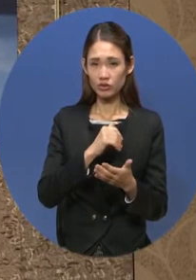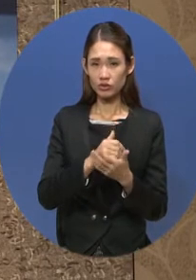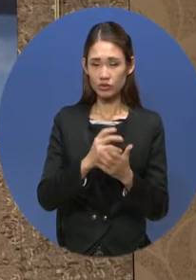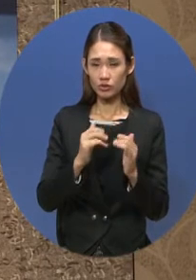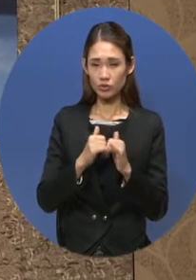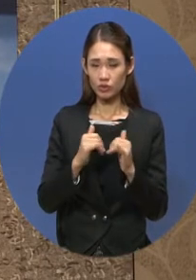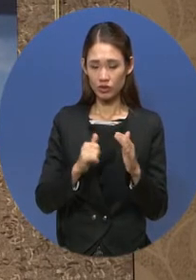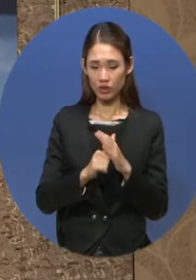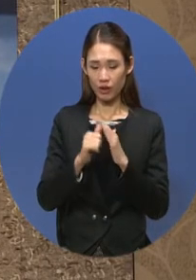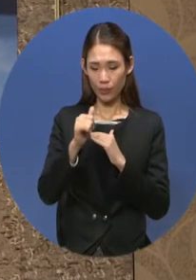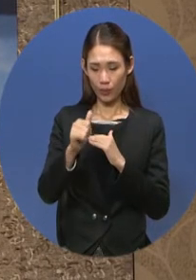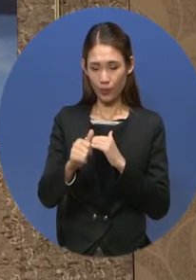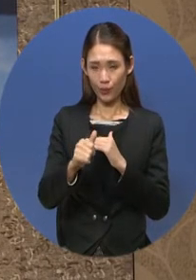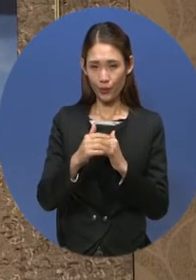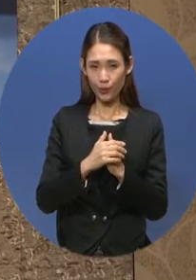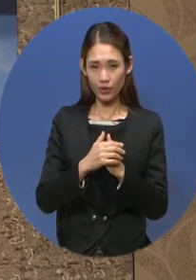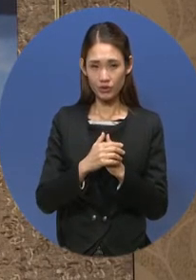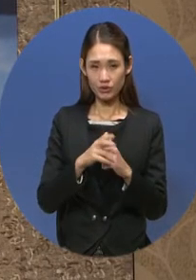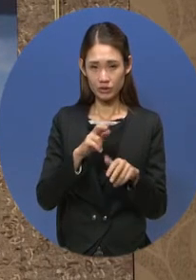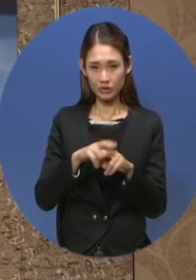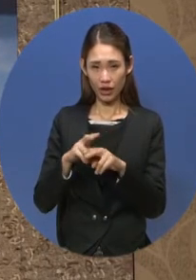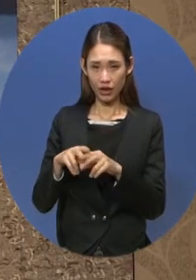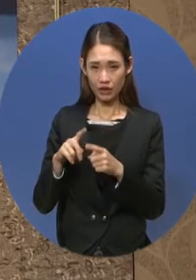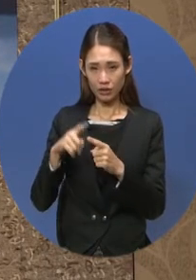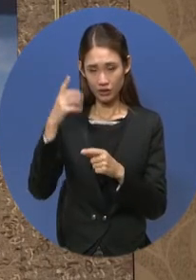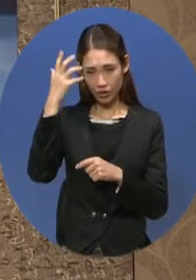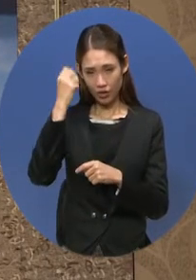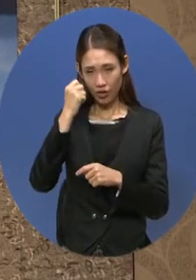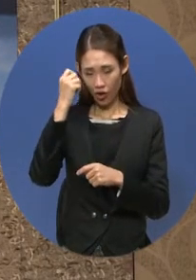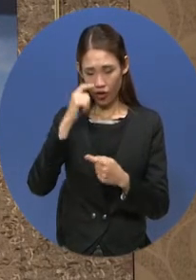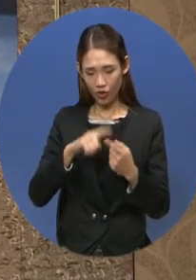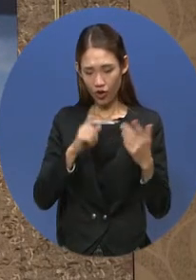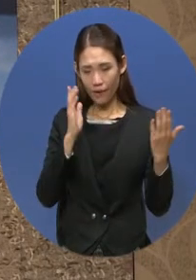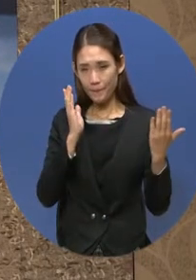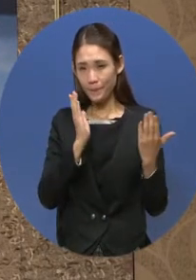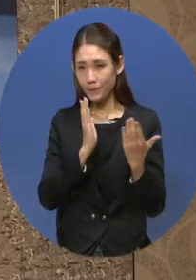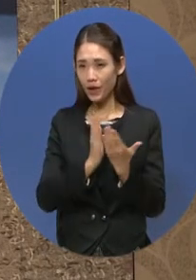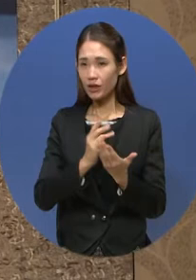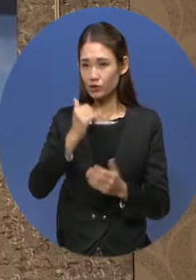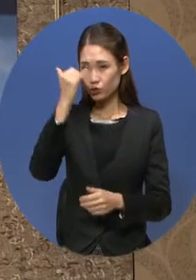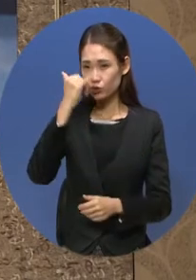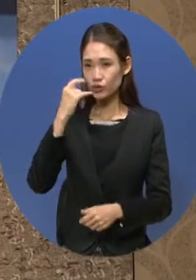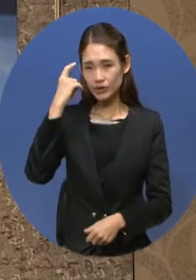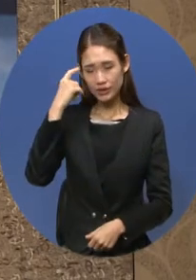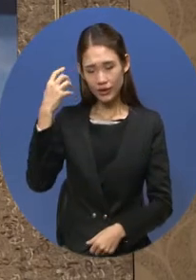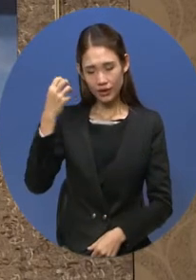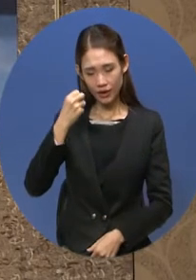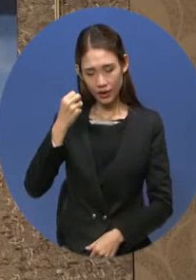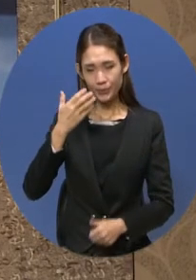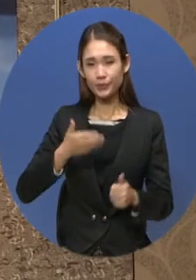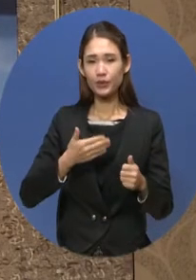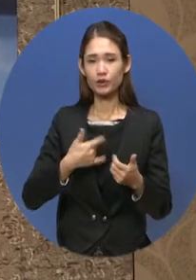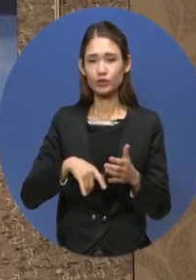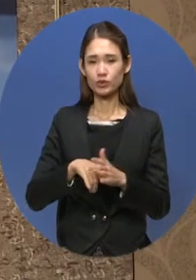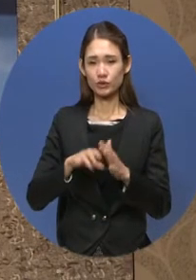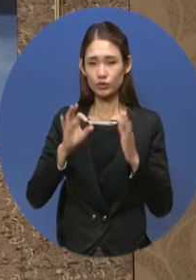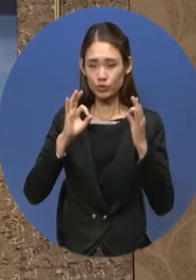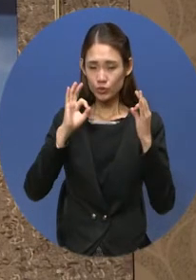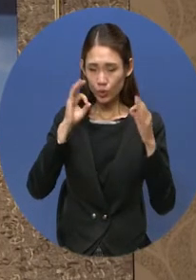충청남도 의원들이 도민들을 대표하는 자리임을 명심하고 그에 맞는 그 윤리의식을 가질 수 있도록